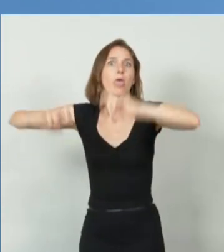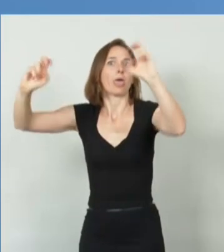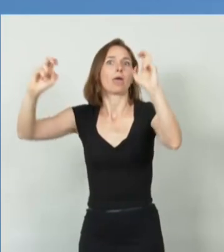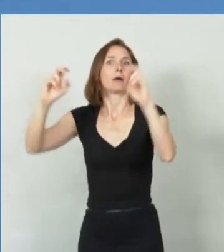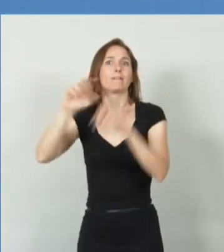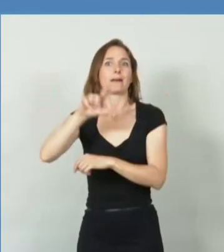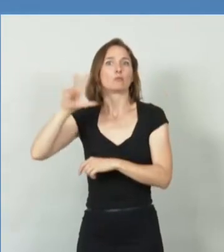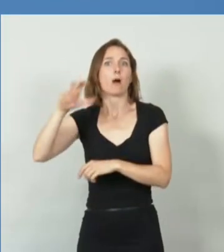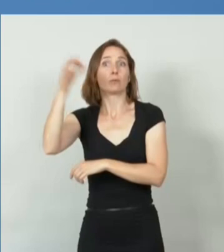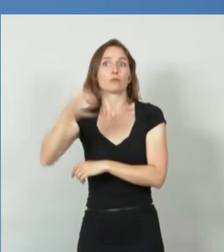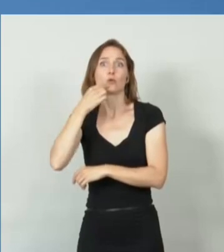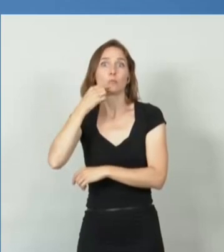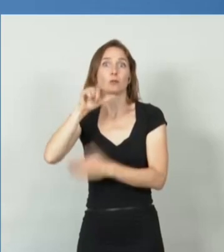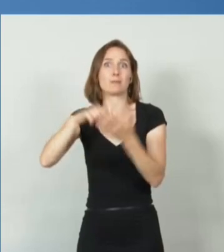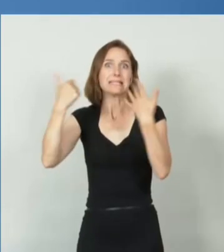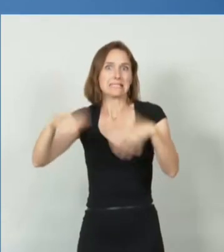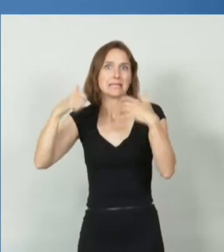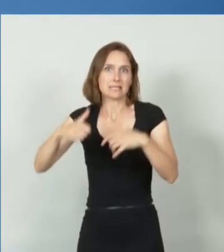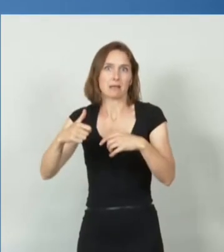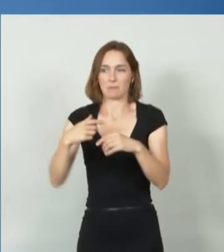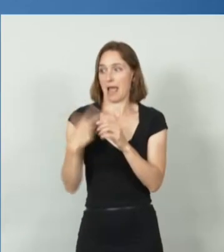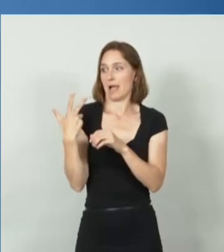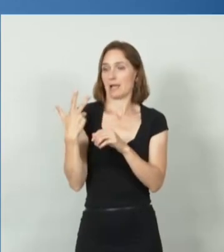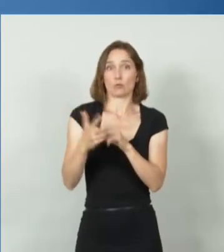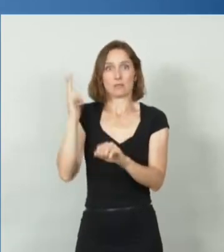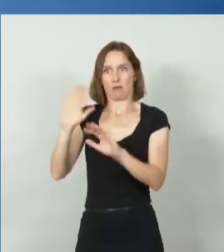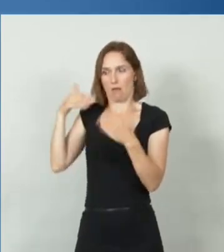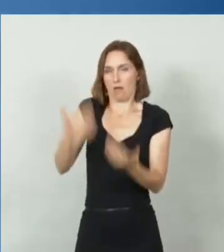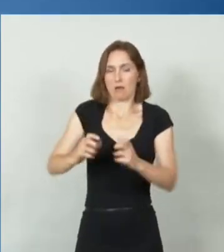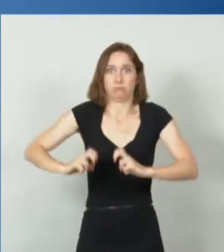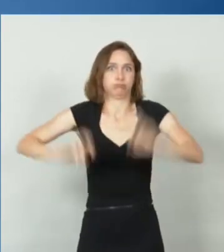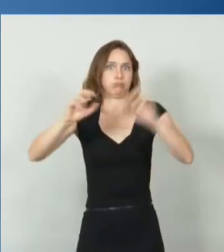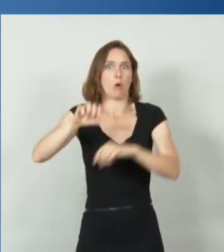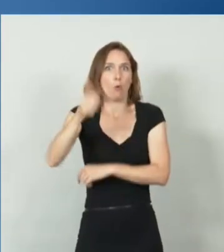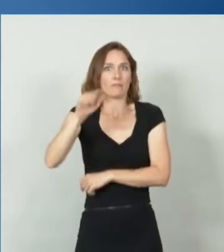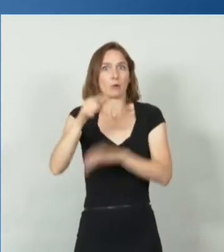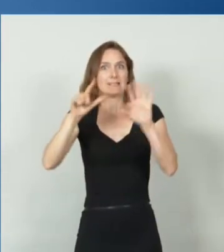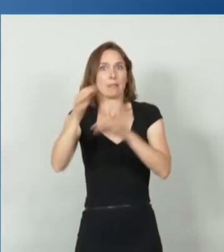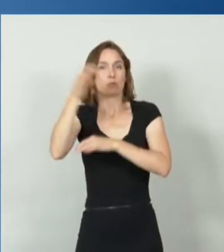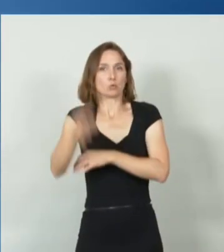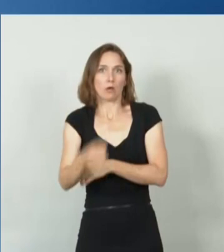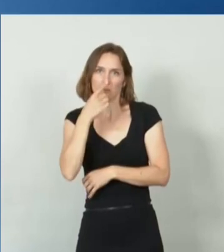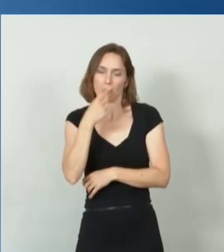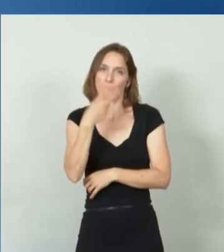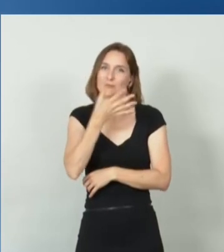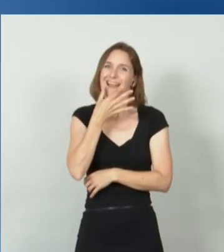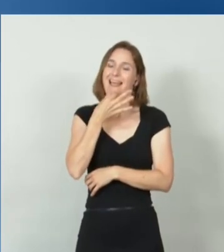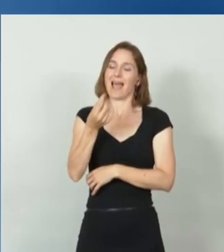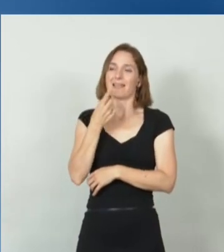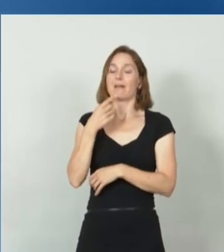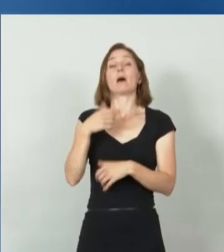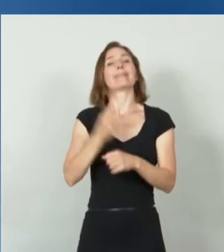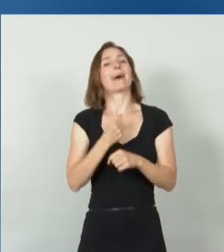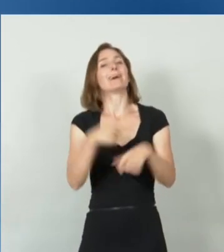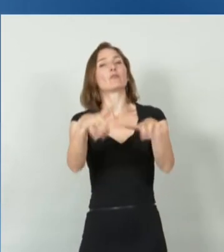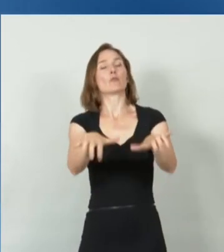de 23% et en trois ans de 11,7%, je pense que on serait quand même bien plus à l'aise lorsqu'on serait questionnaire en termes de revenus